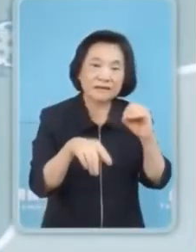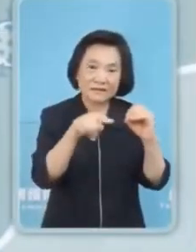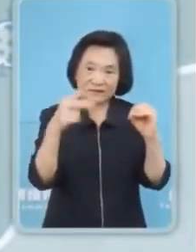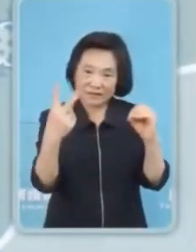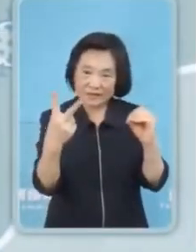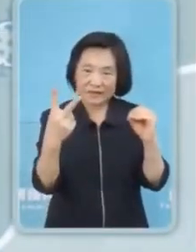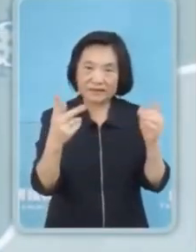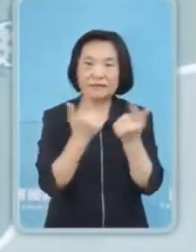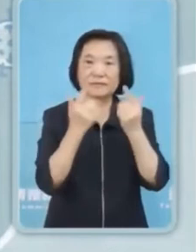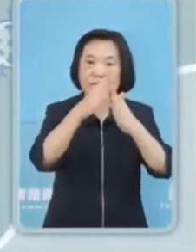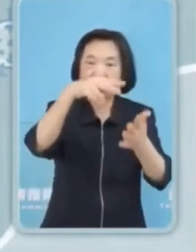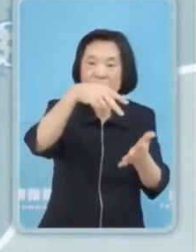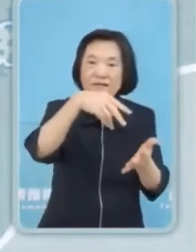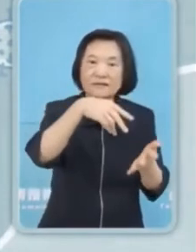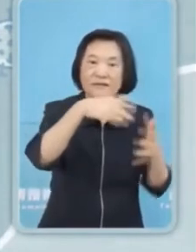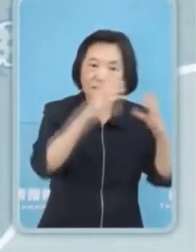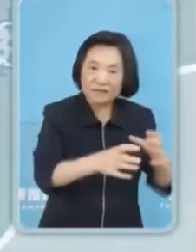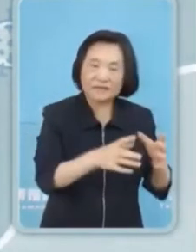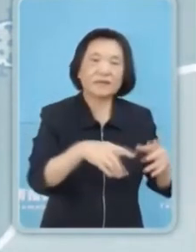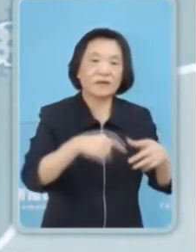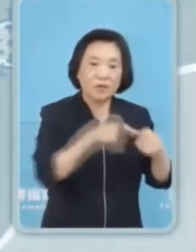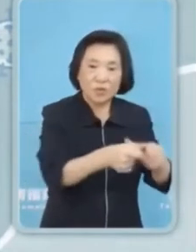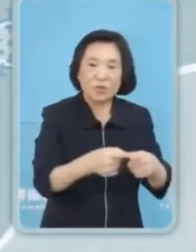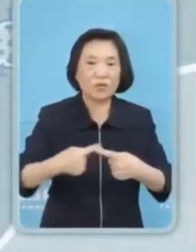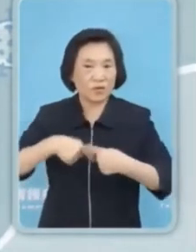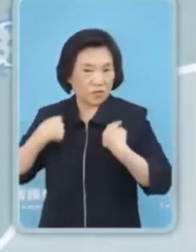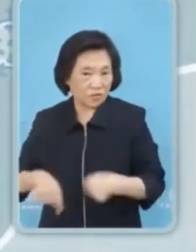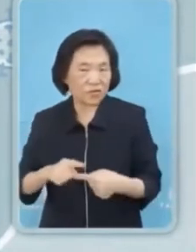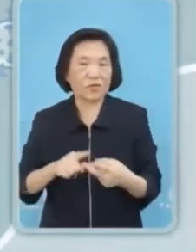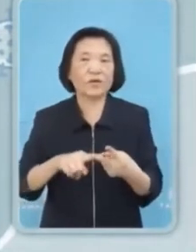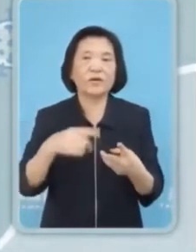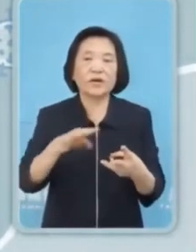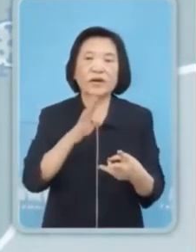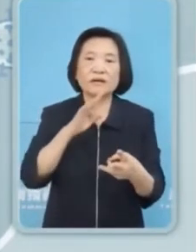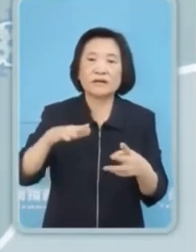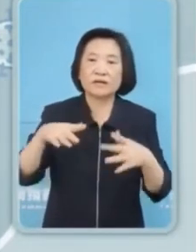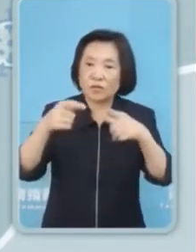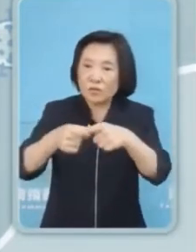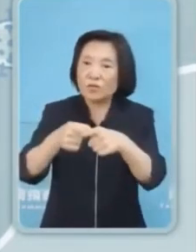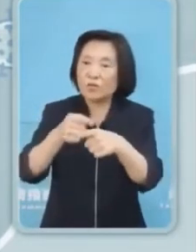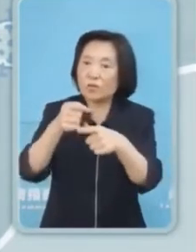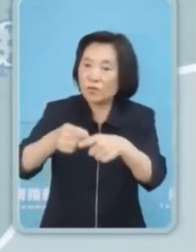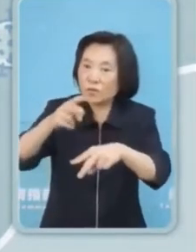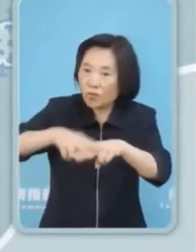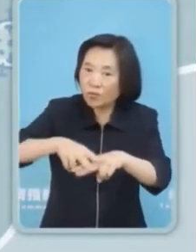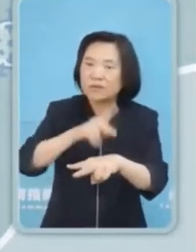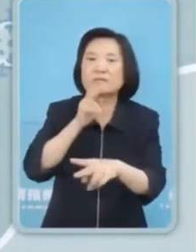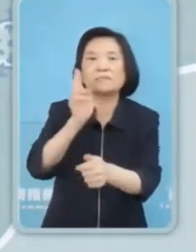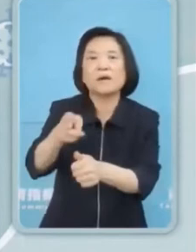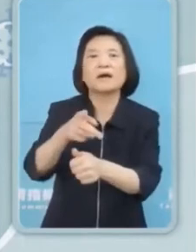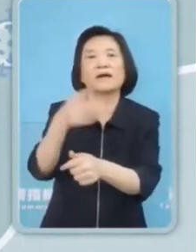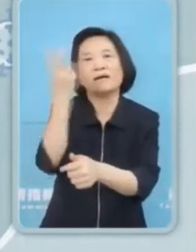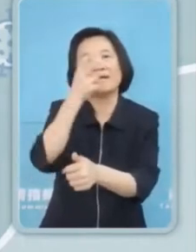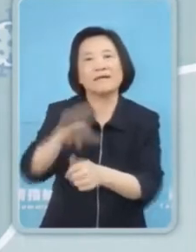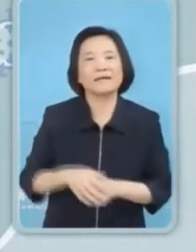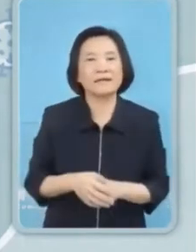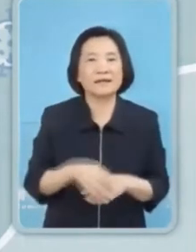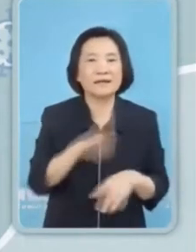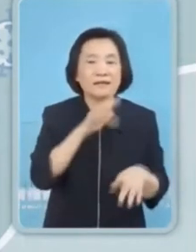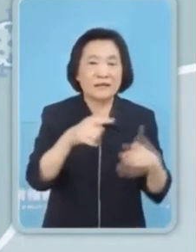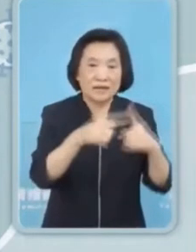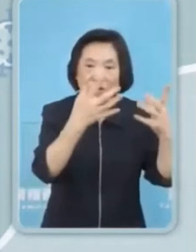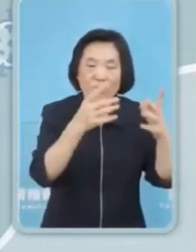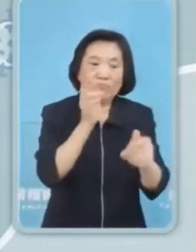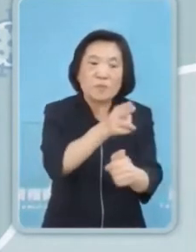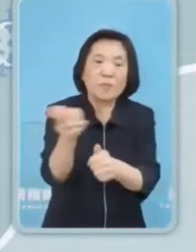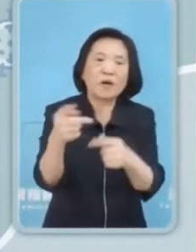市立案的公私立托婴中心及公共托育家园那么0到2岁降载收托的相